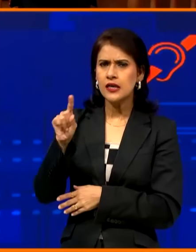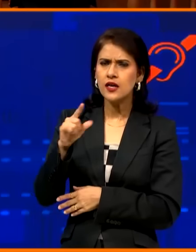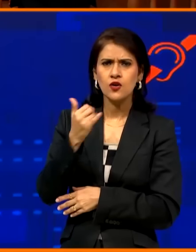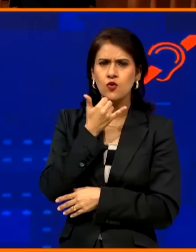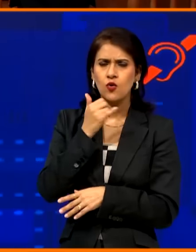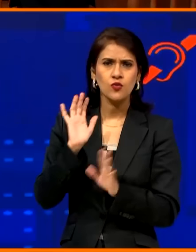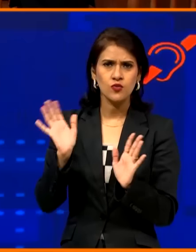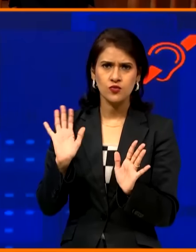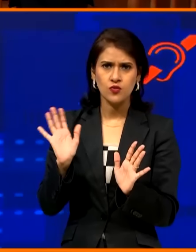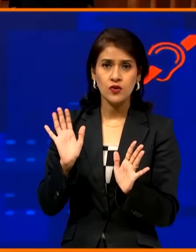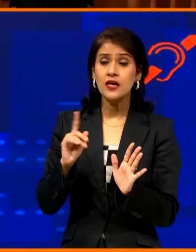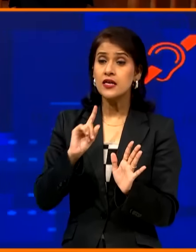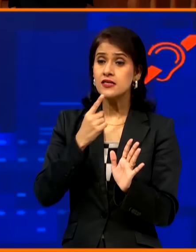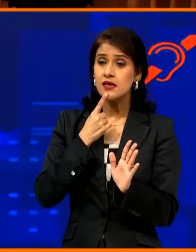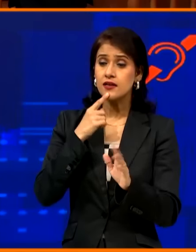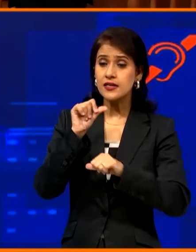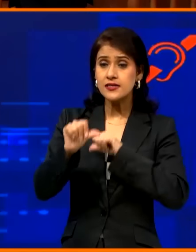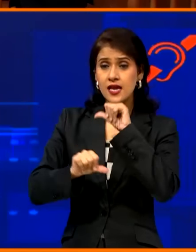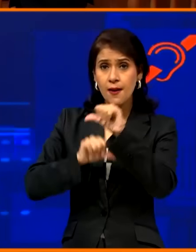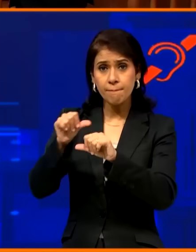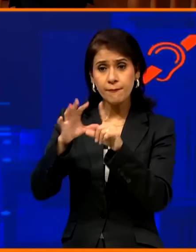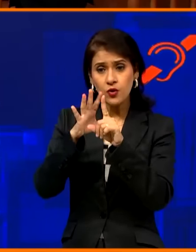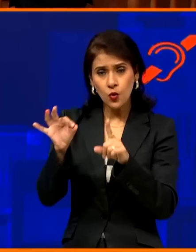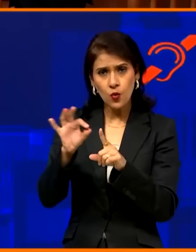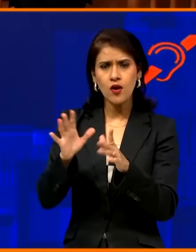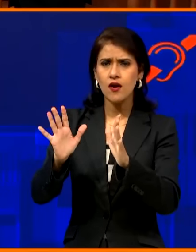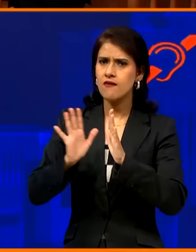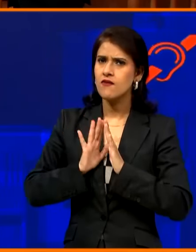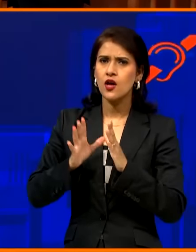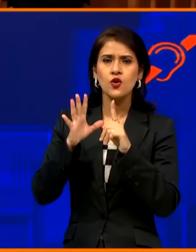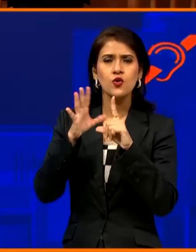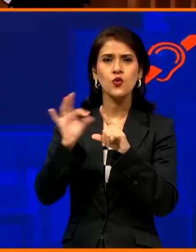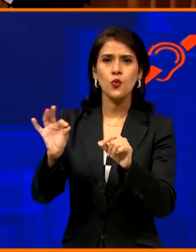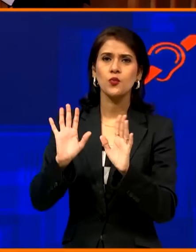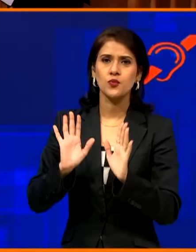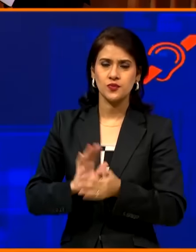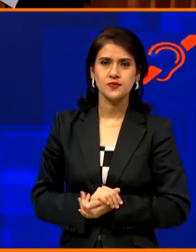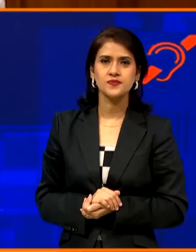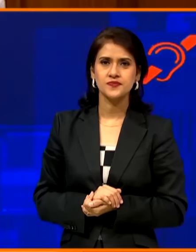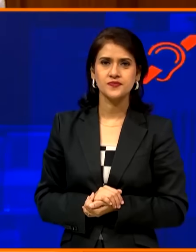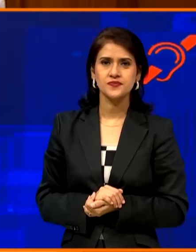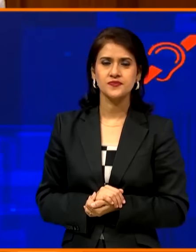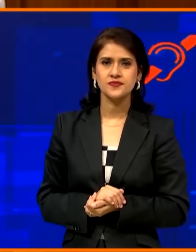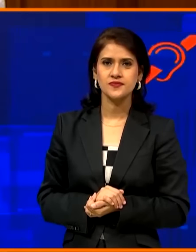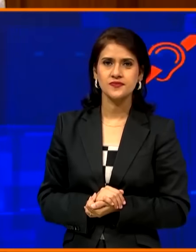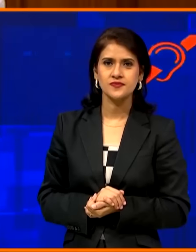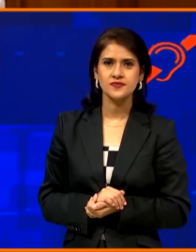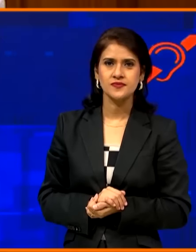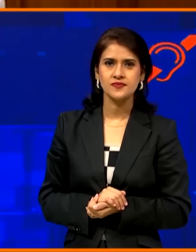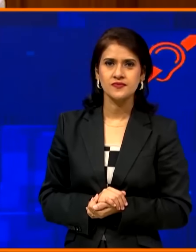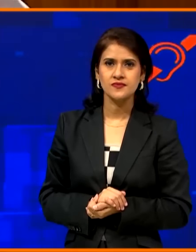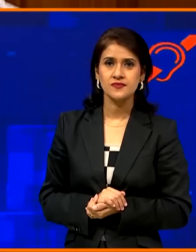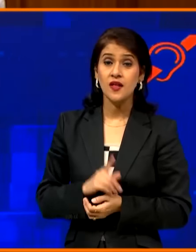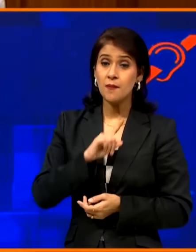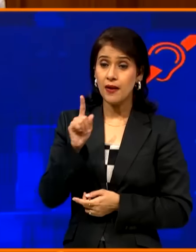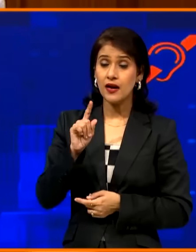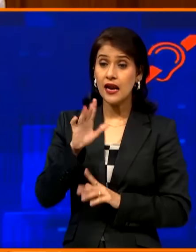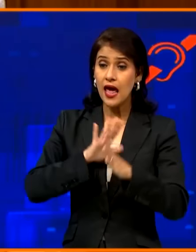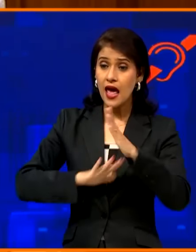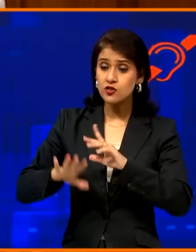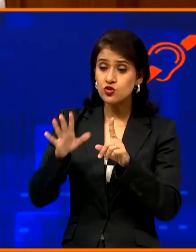लिए जो भी सख्त से सख्त एक्शन लिया जाए वो लेना चाहिए लेकिन उस एक्शन को